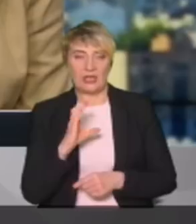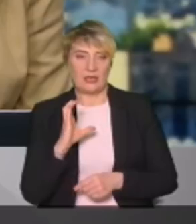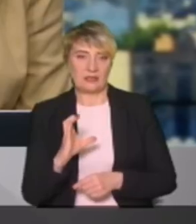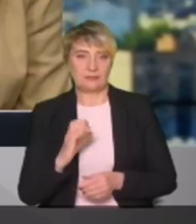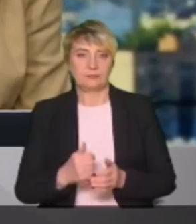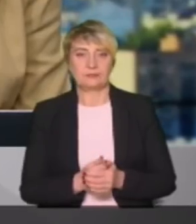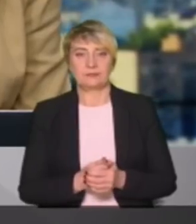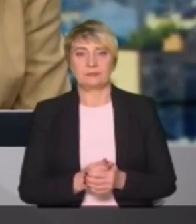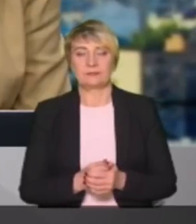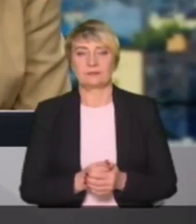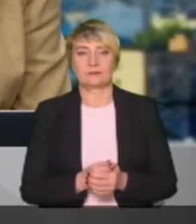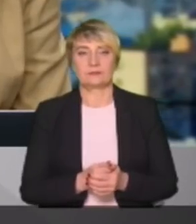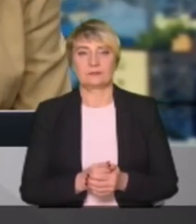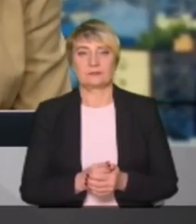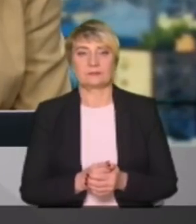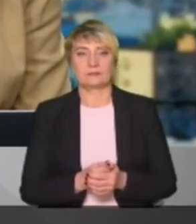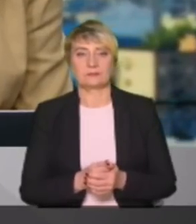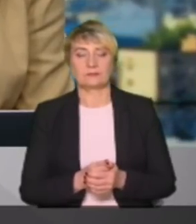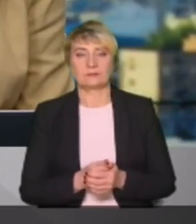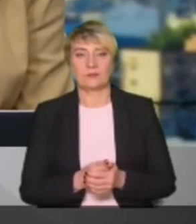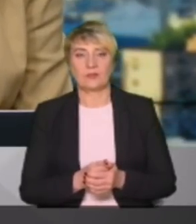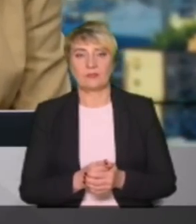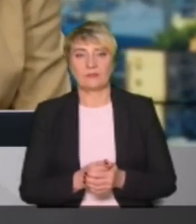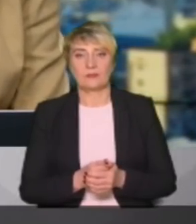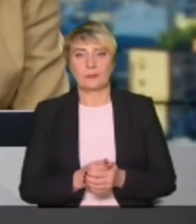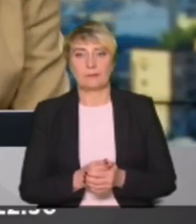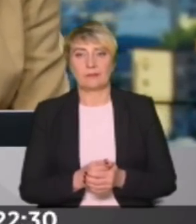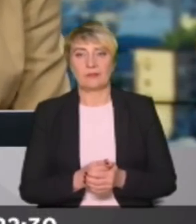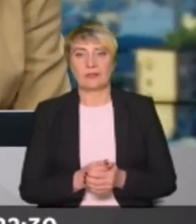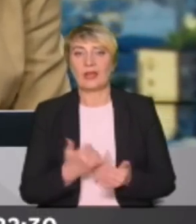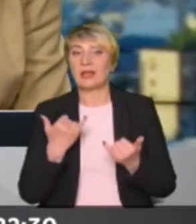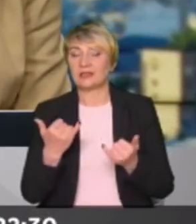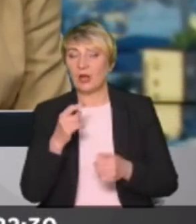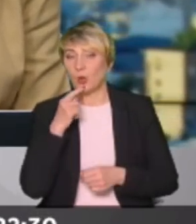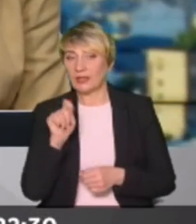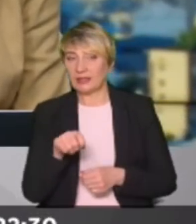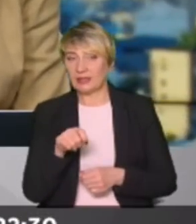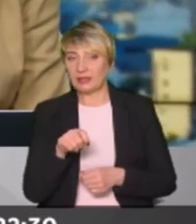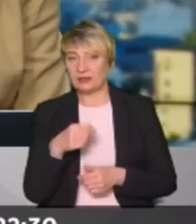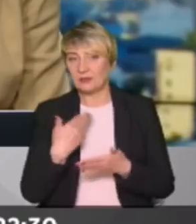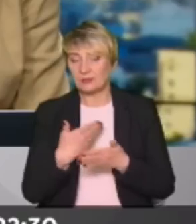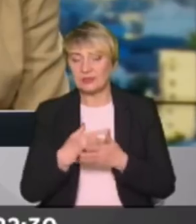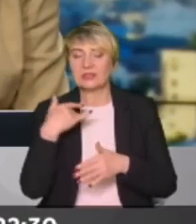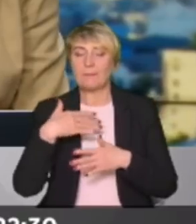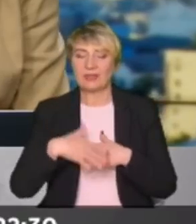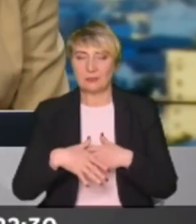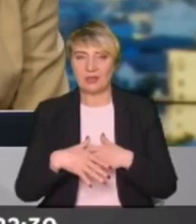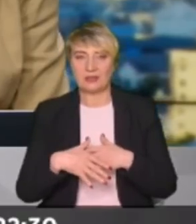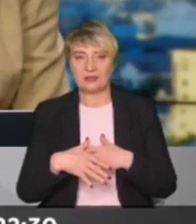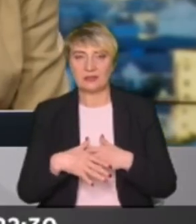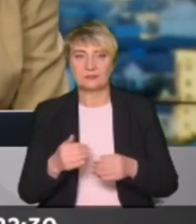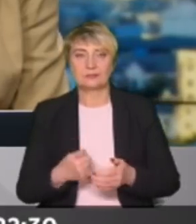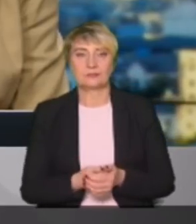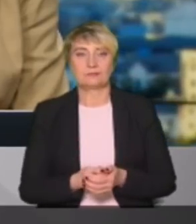Ну, скажем так, как для Украины, я имею в виду. Я понимаю. Такие